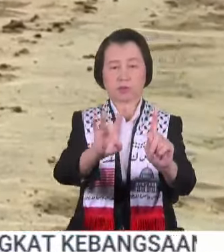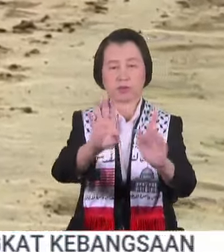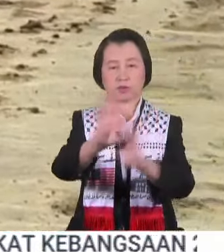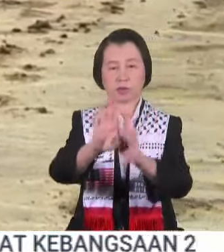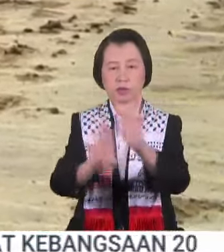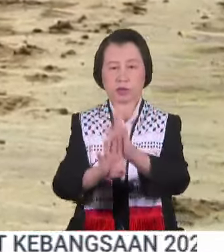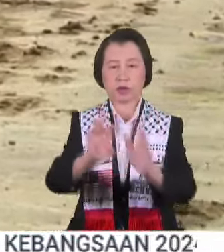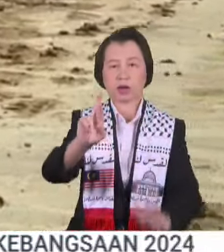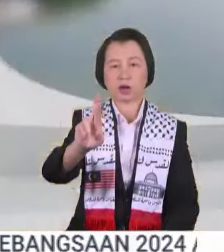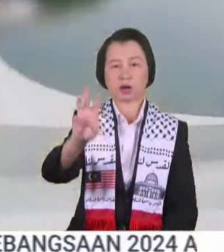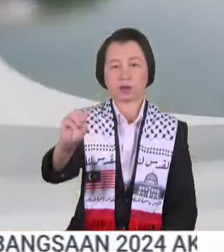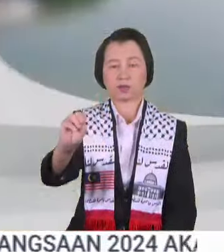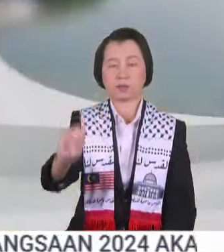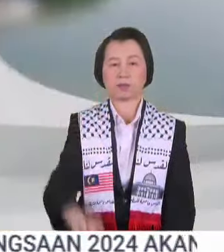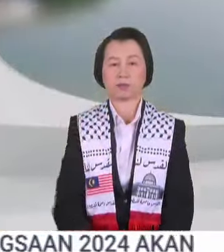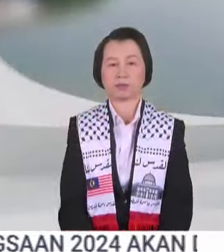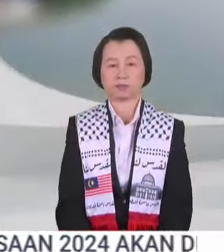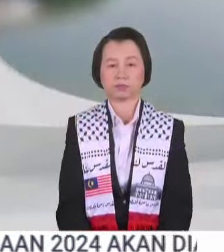RM1.8 bilion.